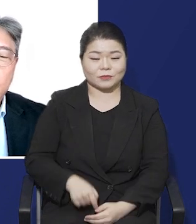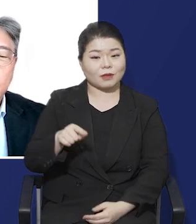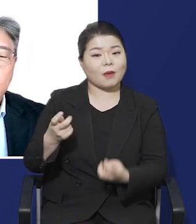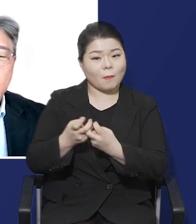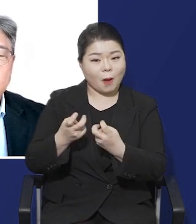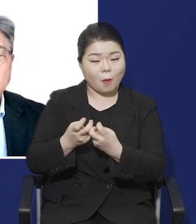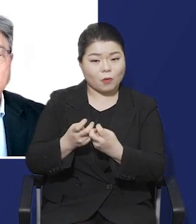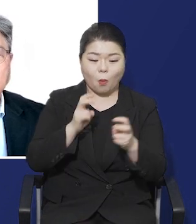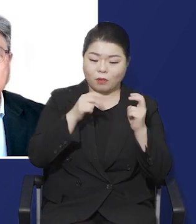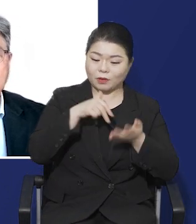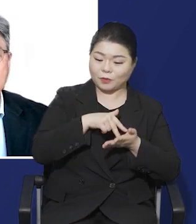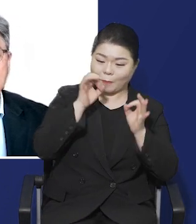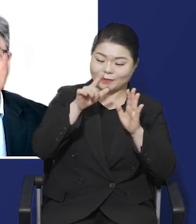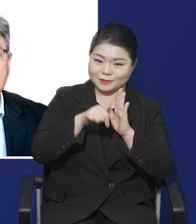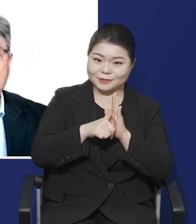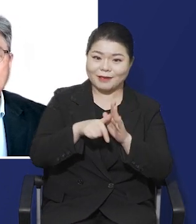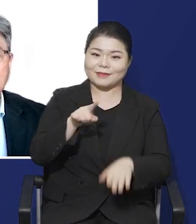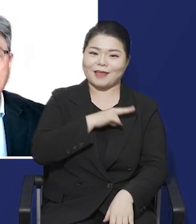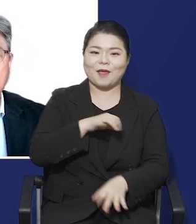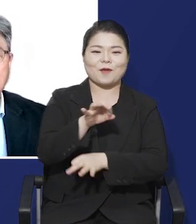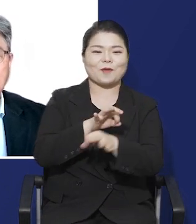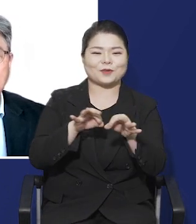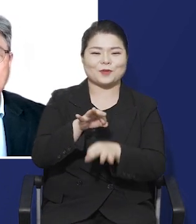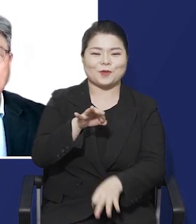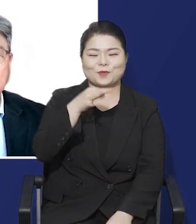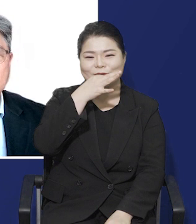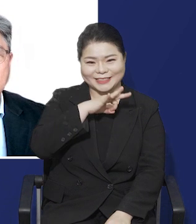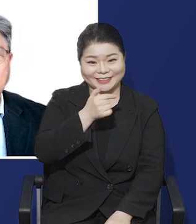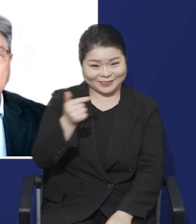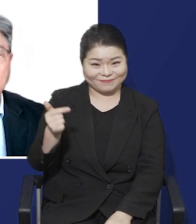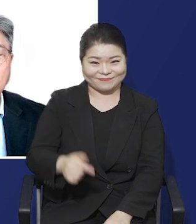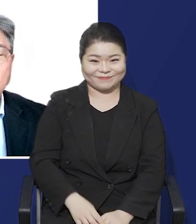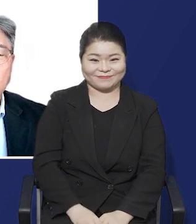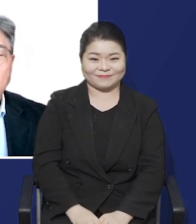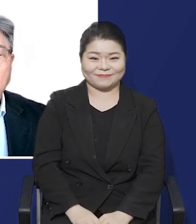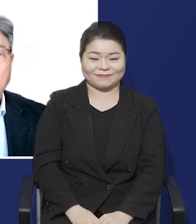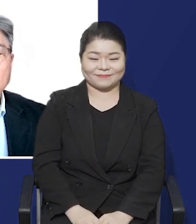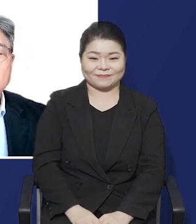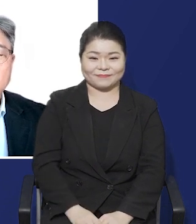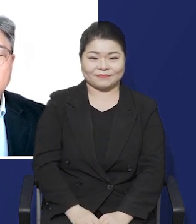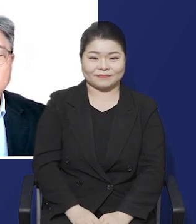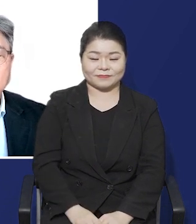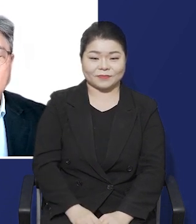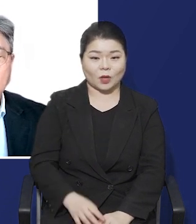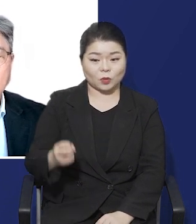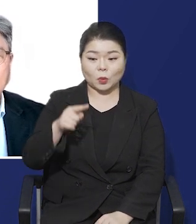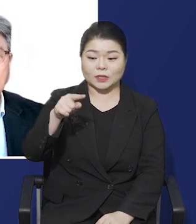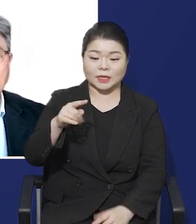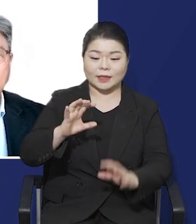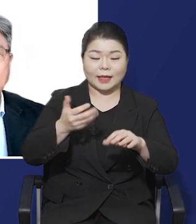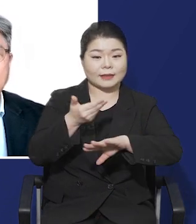방법은 아무래도 회사 입장에서 보면 가장 경제적인 조사 방법이 될 수가 있습니다. 그리고 해외